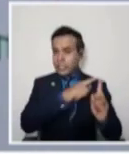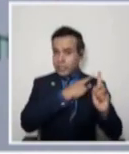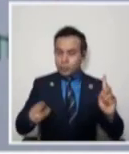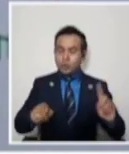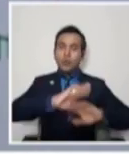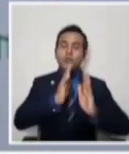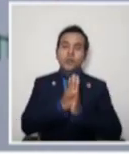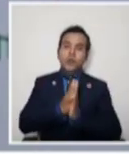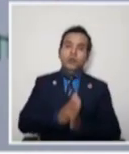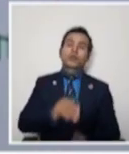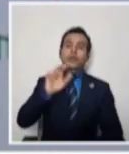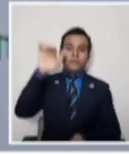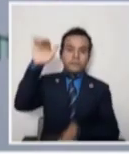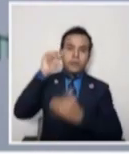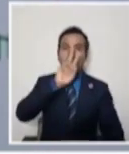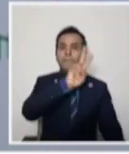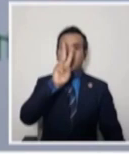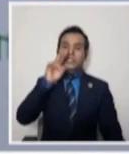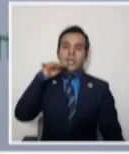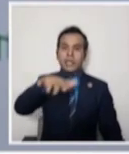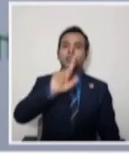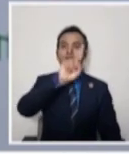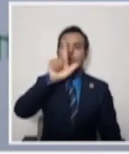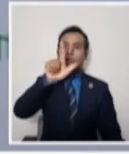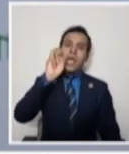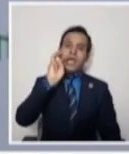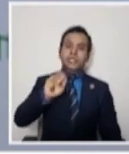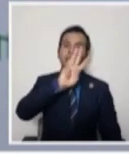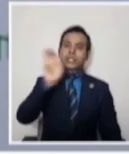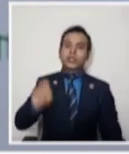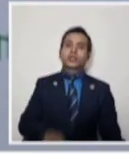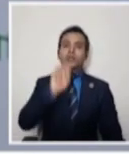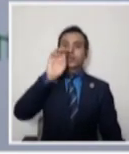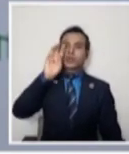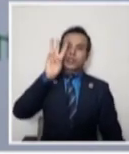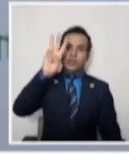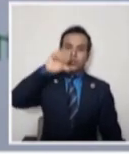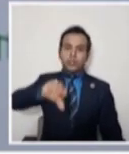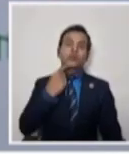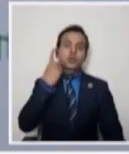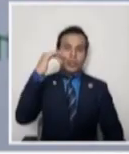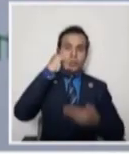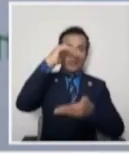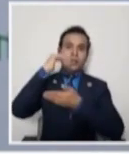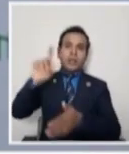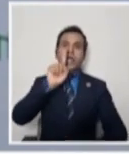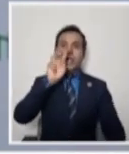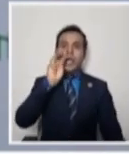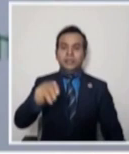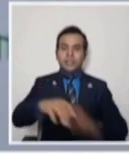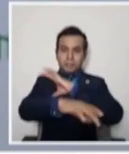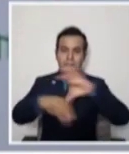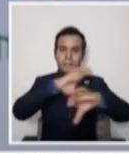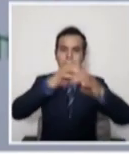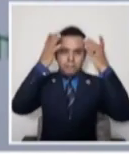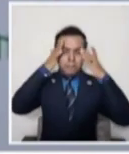22,17,339টি। তবে গত 24 ঘন্টায় বিতরণ হয়েছে 1,000 ব্যক্তিগত সুরক্ষা সামগ্রী এবং এ পর্যন্ত 18,72,066টি